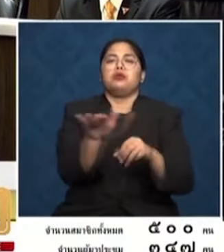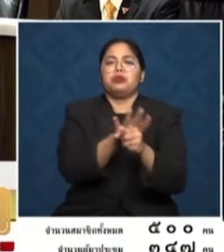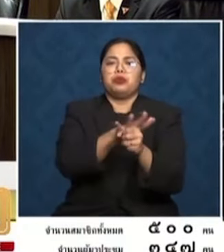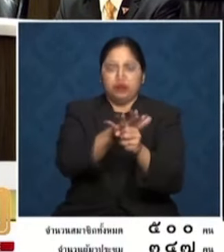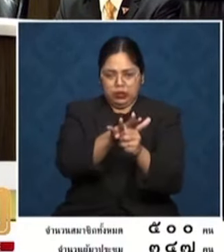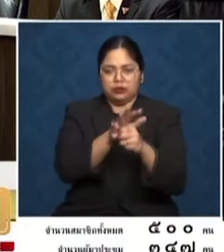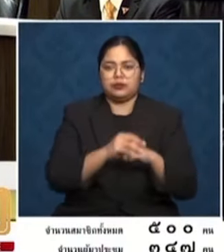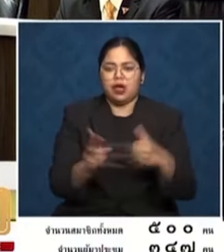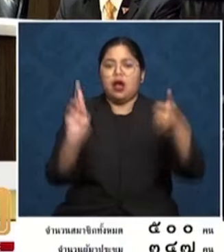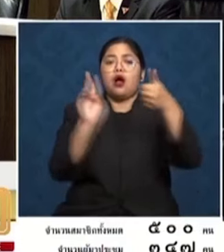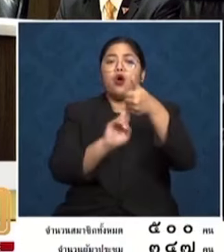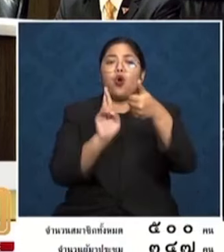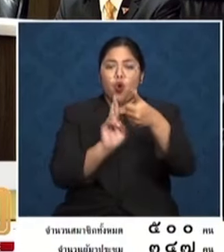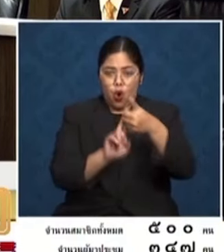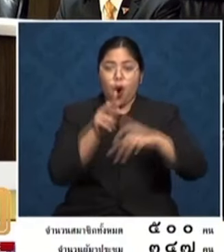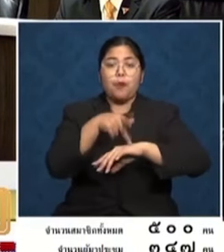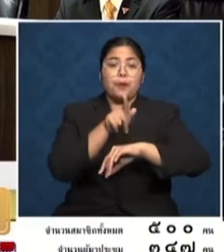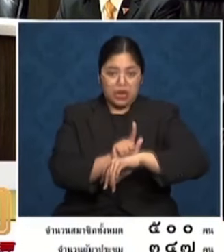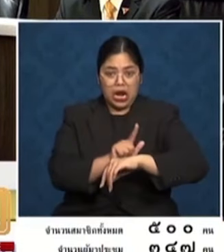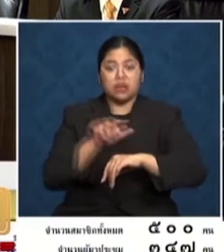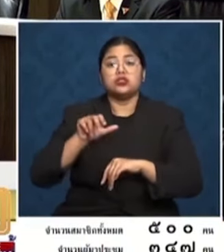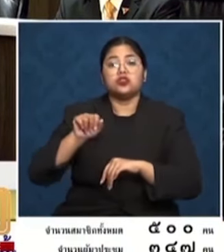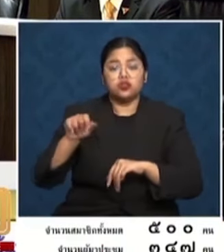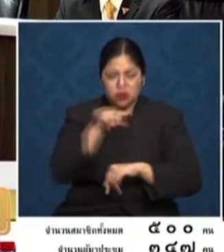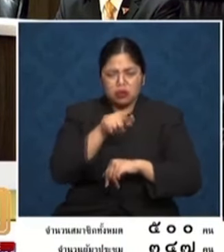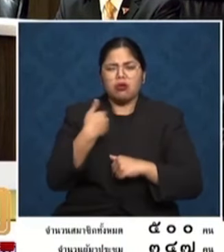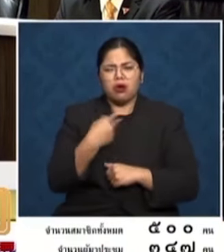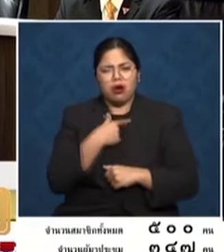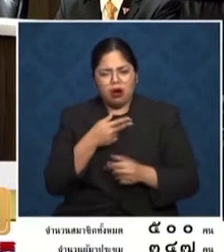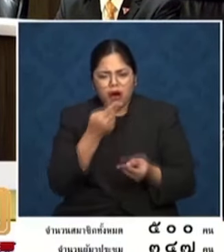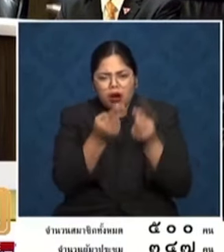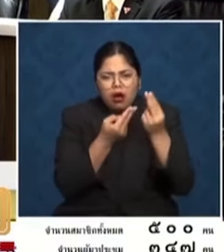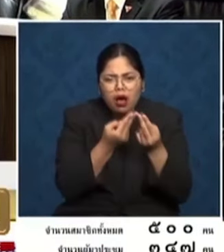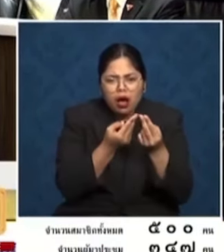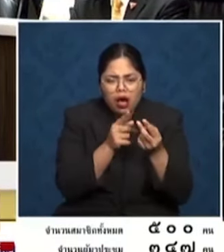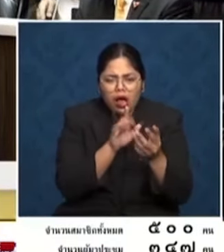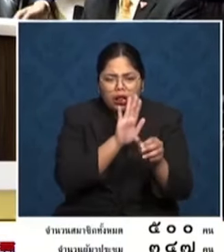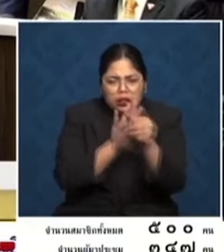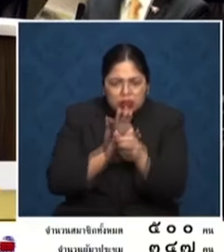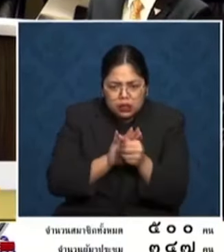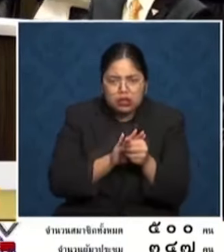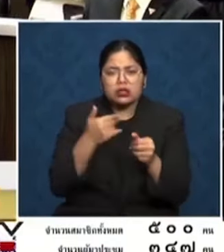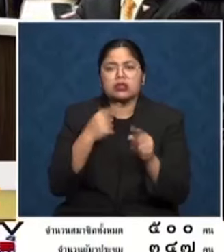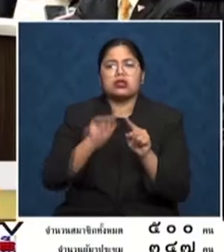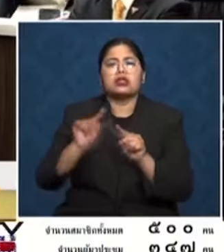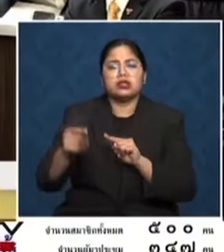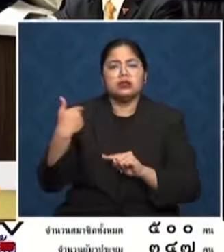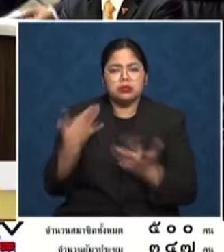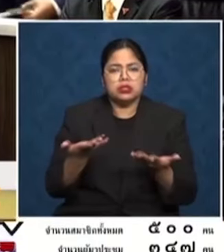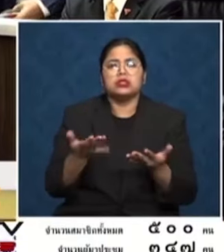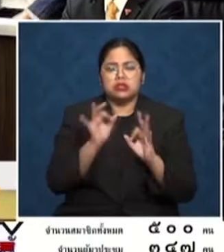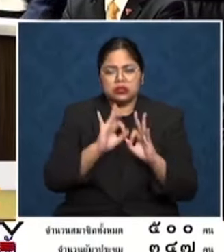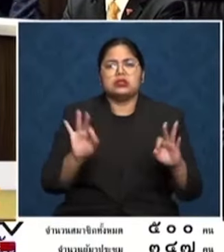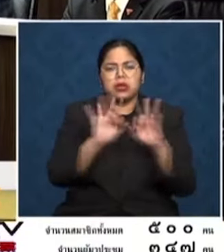ามที่ท่านรองประธานสภาผู้แทนราษฎรท่านได้ไปติดตามก็เป็นหน้าที่ที่สมควรอยู่แล้วครับที่ติดตามว่าทำไม